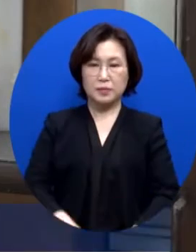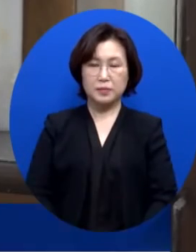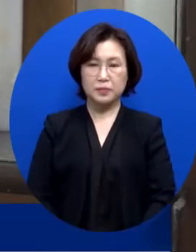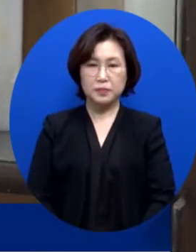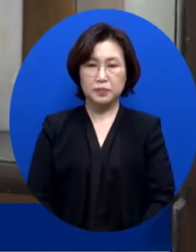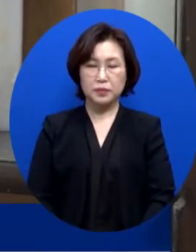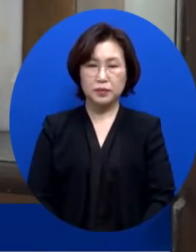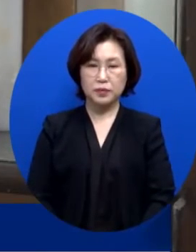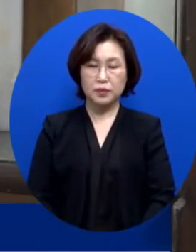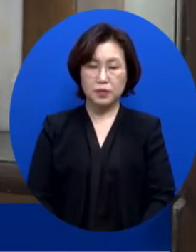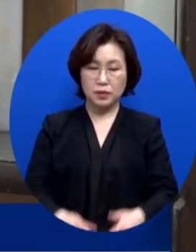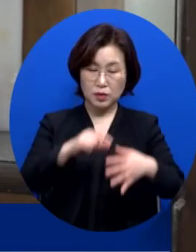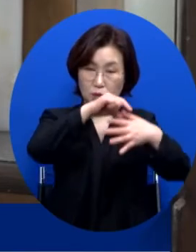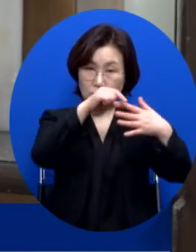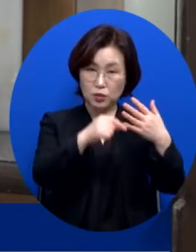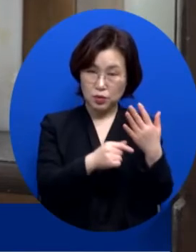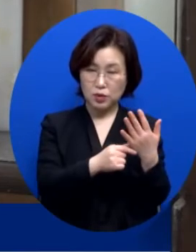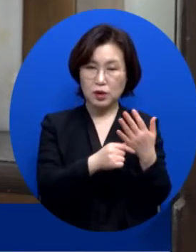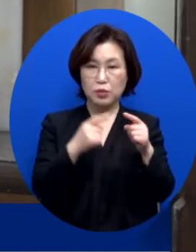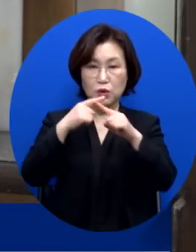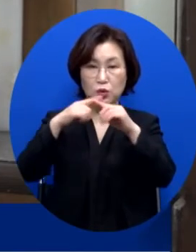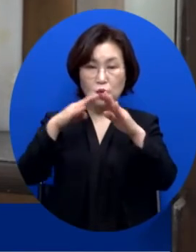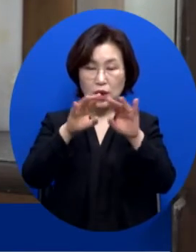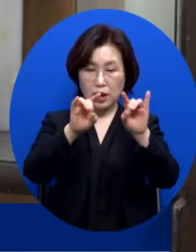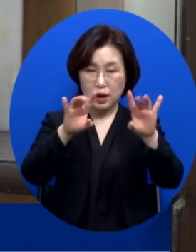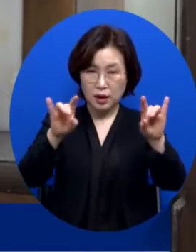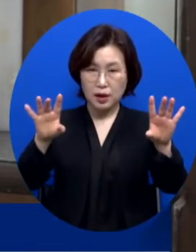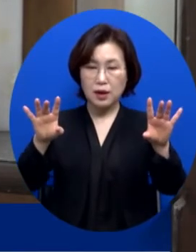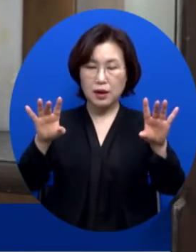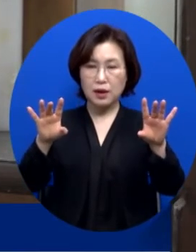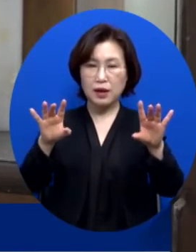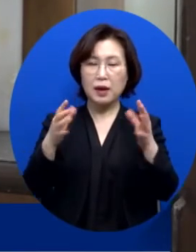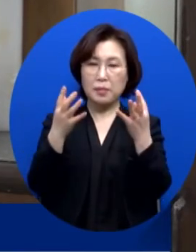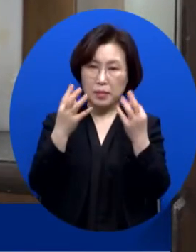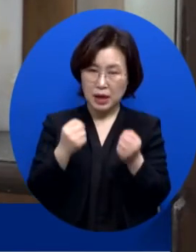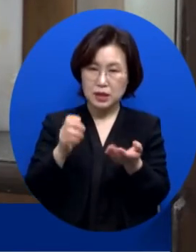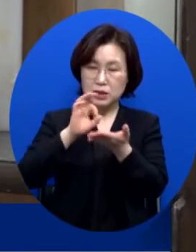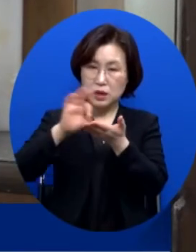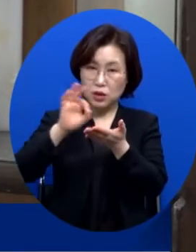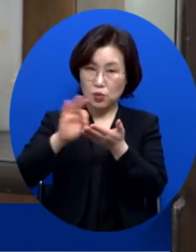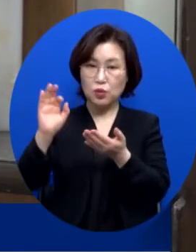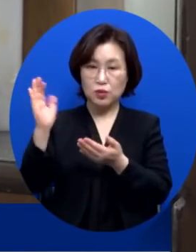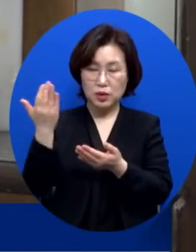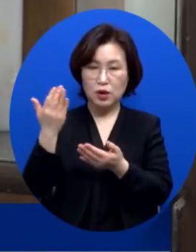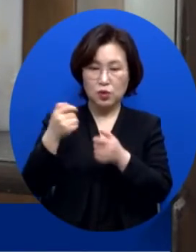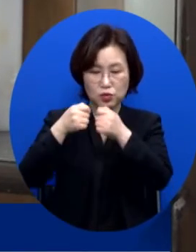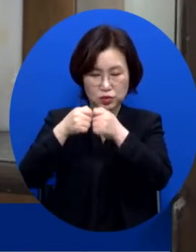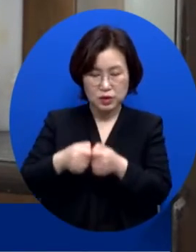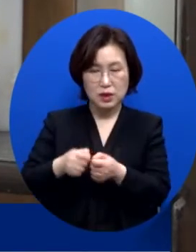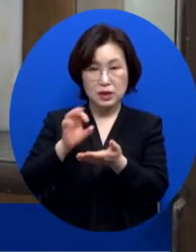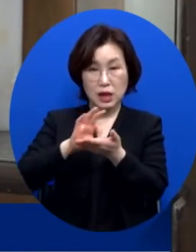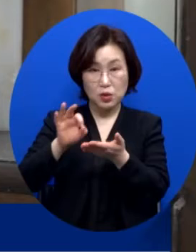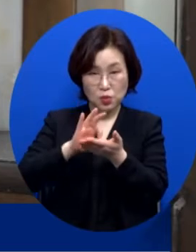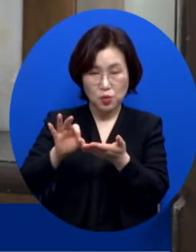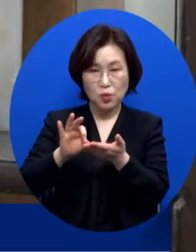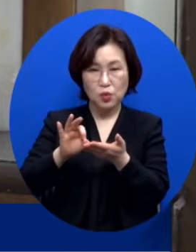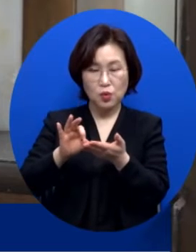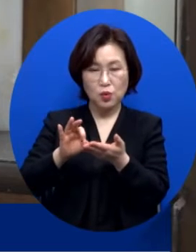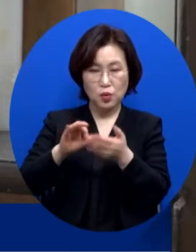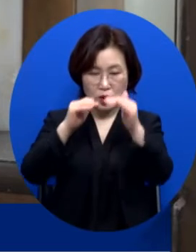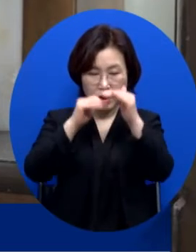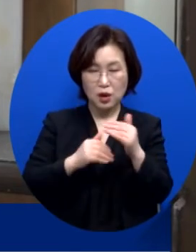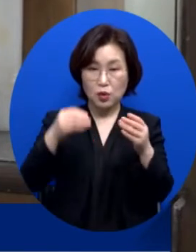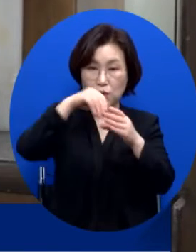교회의 매뉴얼이 좀 교회 각각의 현장에서 좀 많이 읽혀지고 또 구체적으로 활용할 수 있는 팁들이 많이 들어 있기